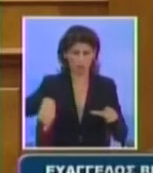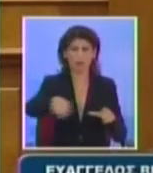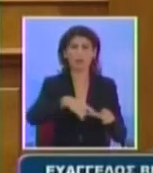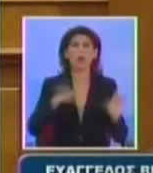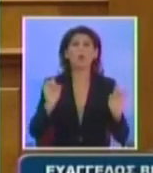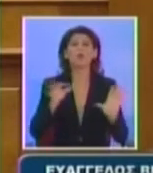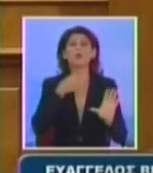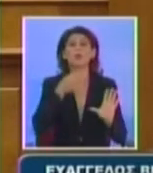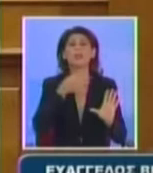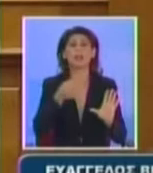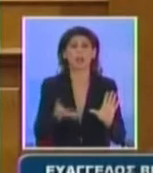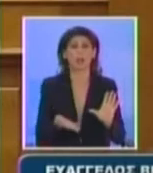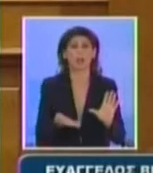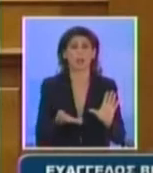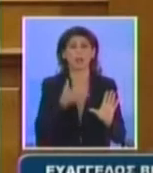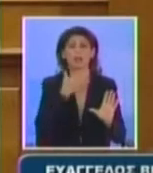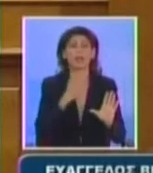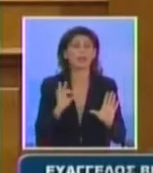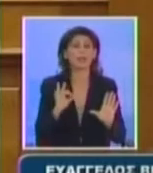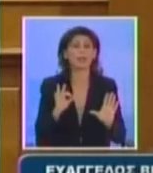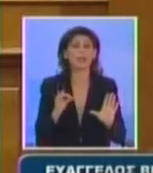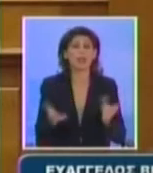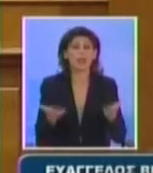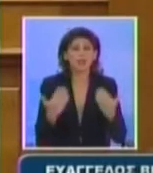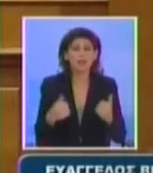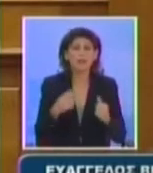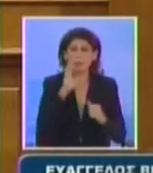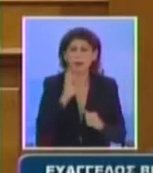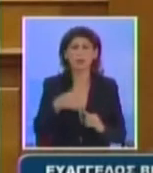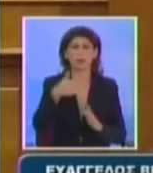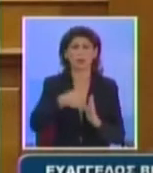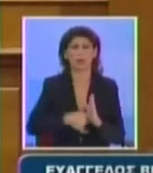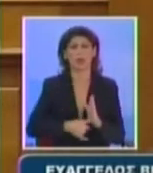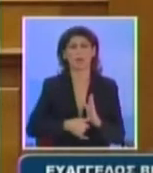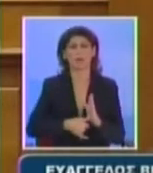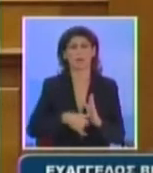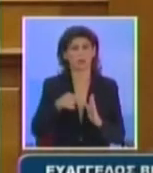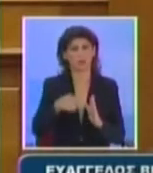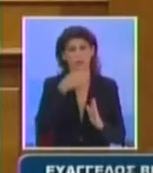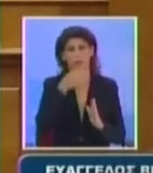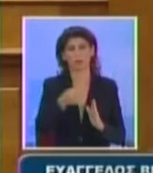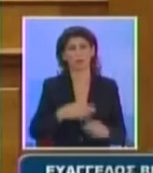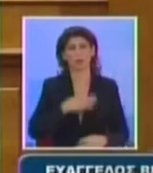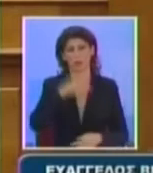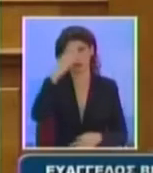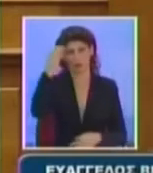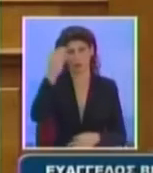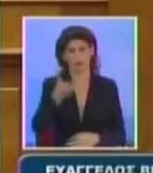ομιλία. Γιατί δεν υπήρχε πραγματικό περιεχόμενο σε αυτά που είπε ο κύριος Τσίπρας.